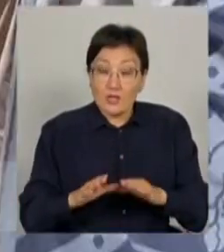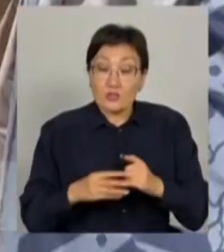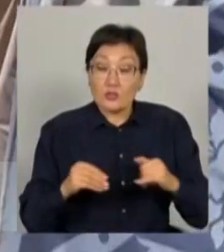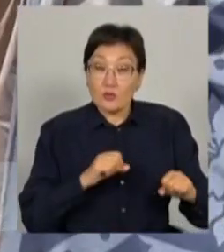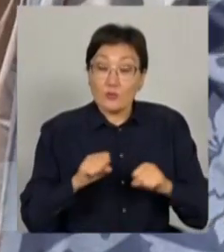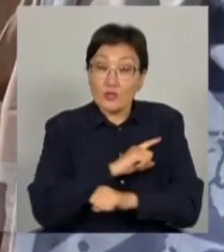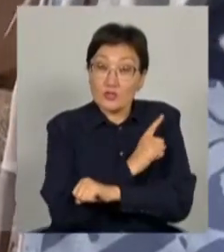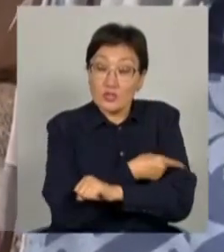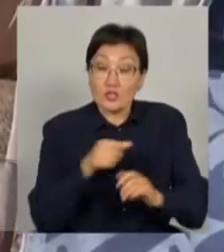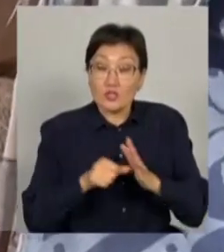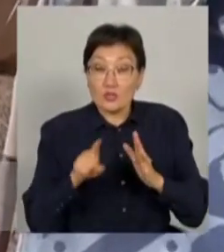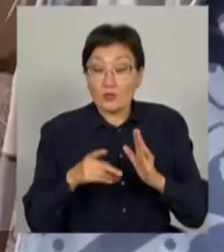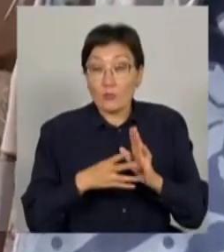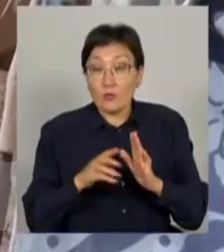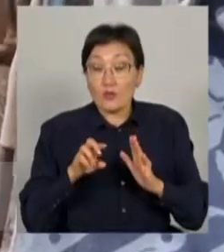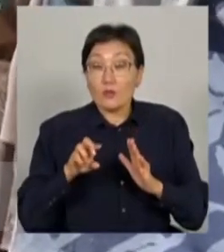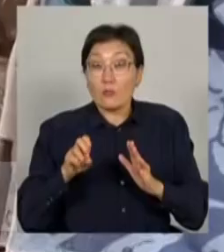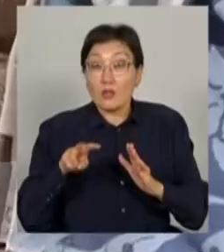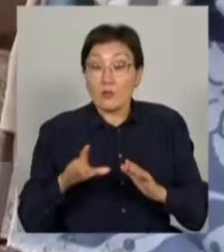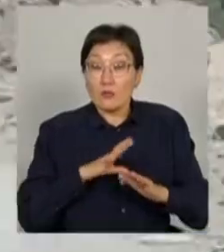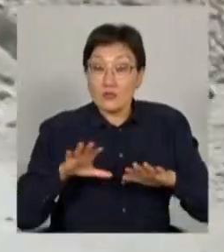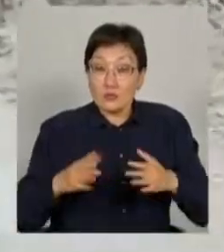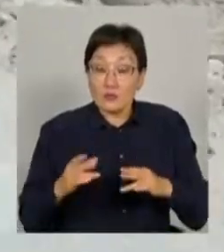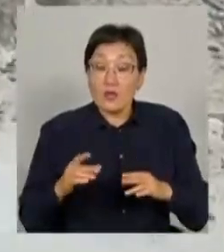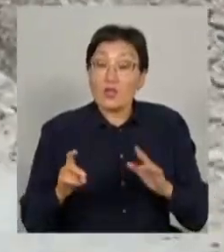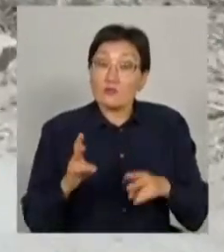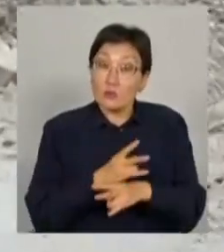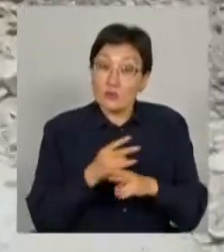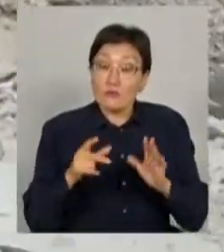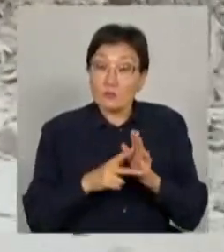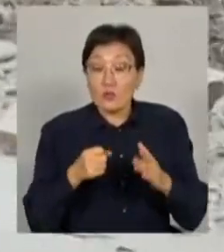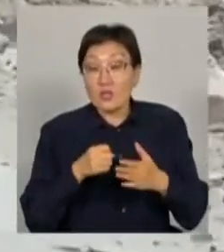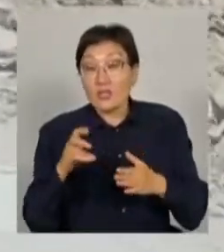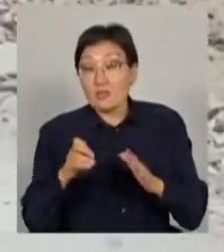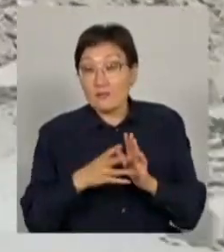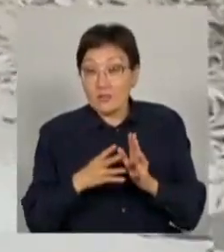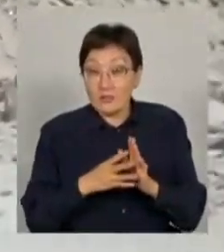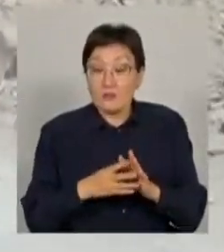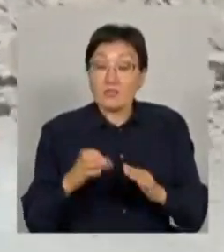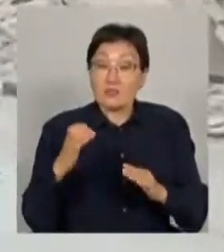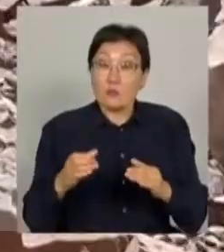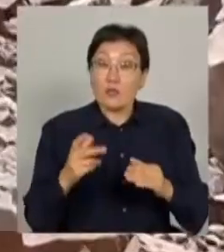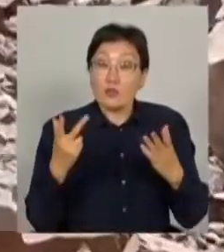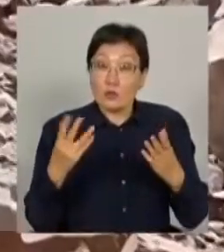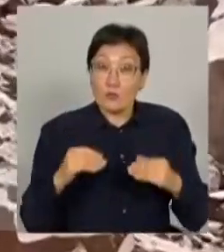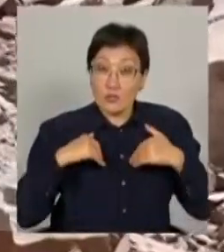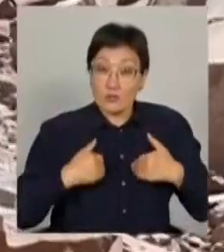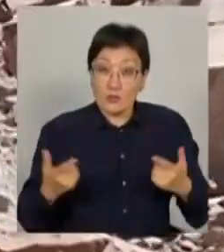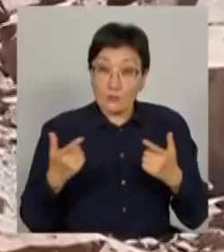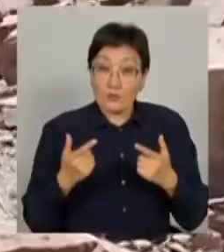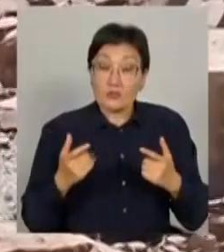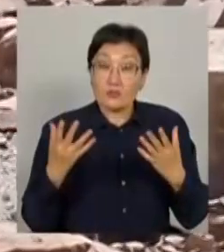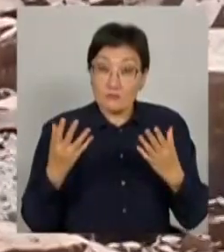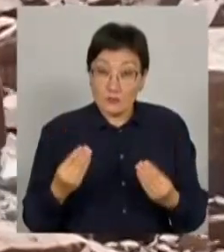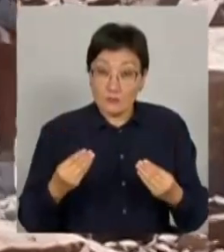землетрясение магнитудой 6,9 баллов произошло в Марокко в ночь с 8 на 9 сентября. В стране объявлен 3-дневный траур по жертвам